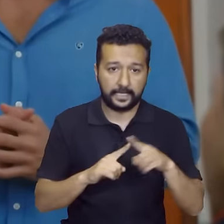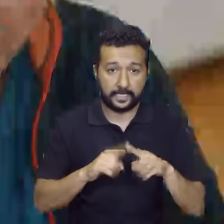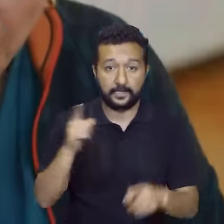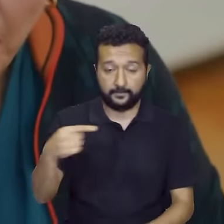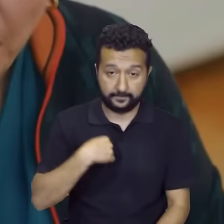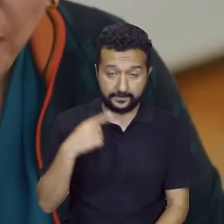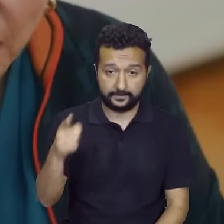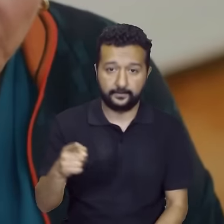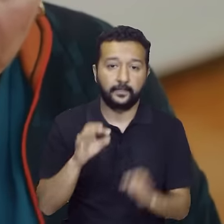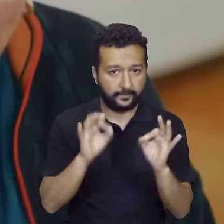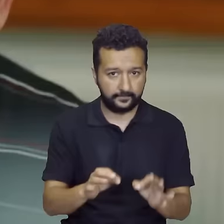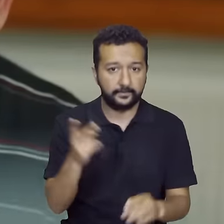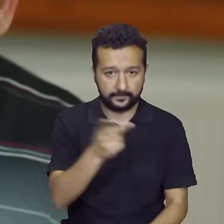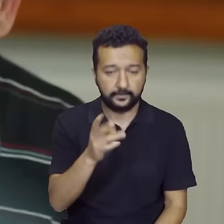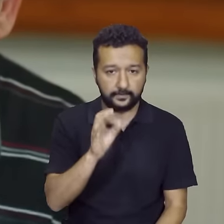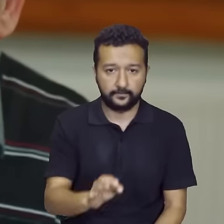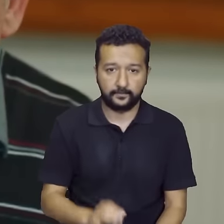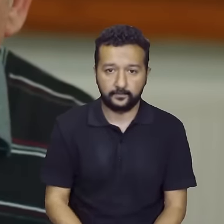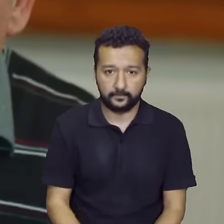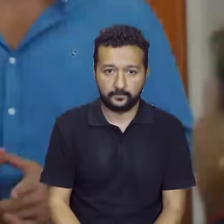Tarık'la biz. Evet, siz.